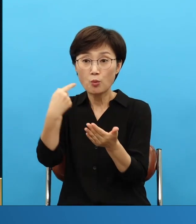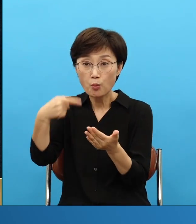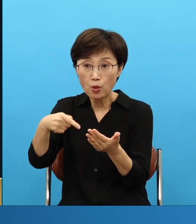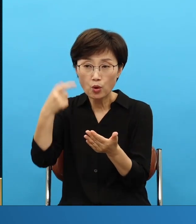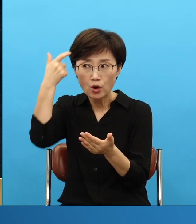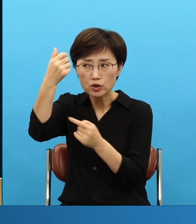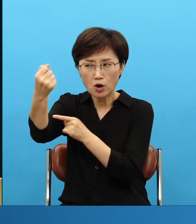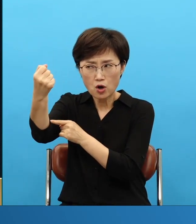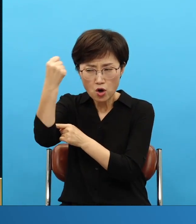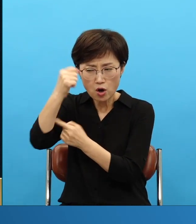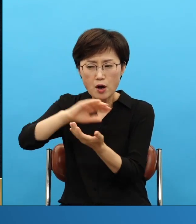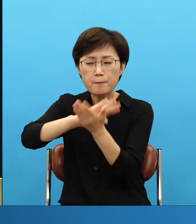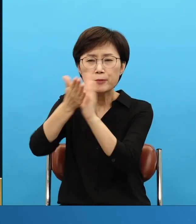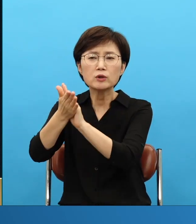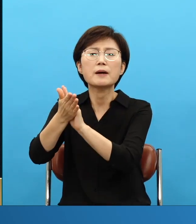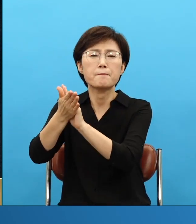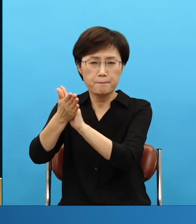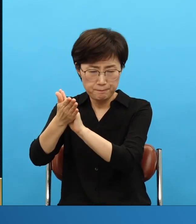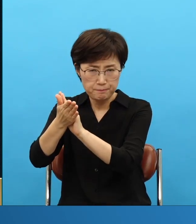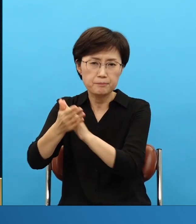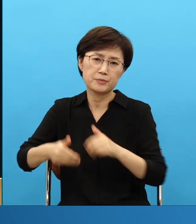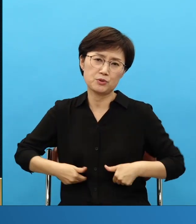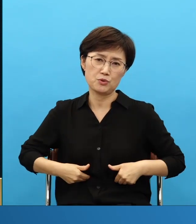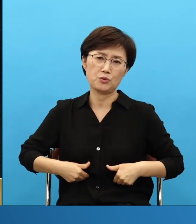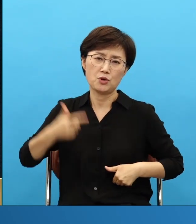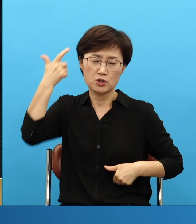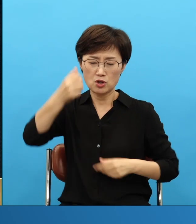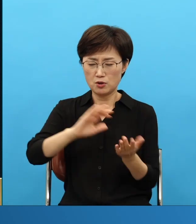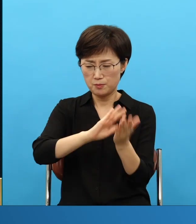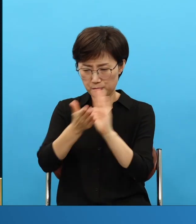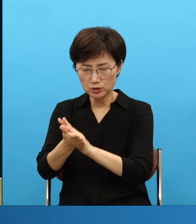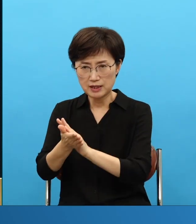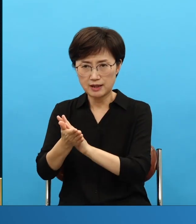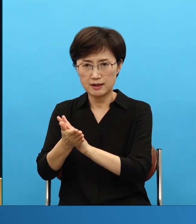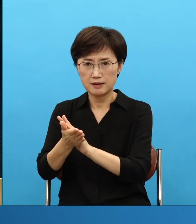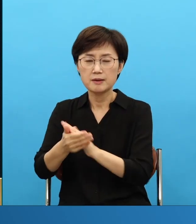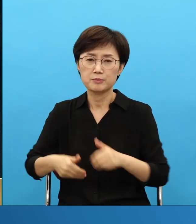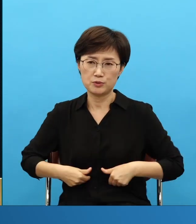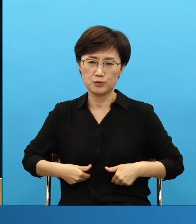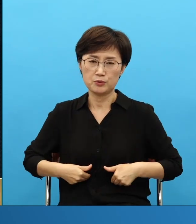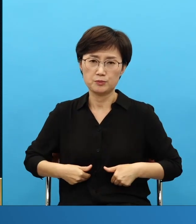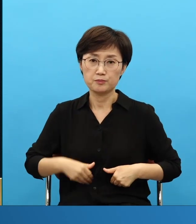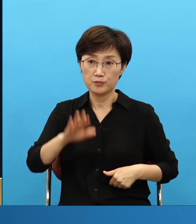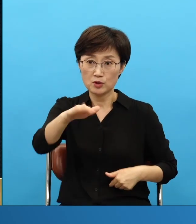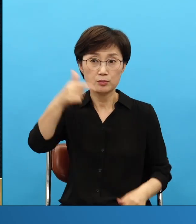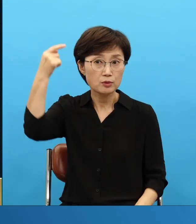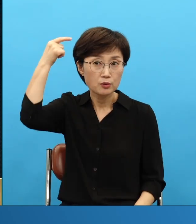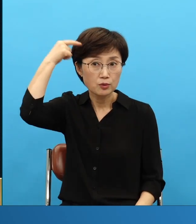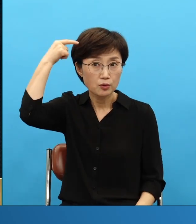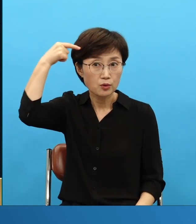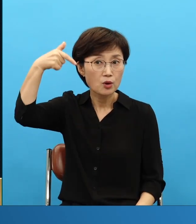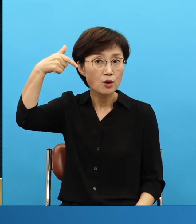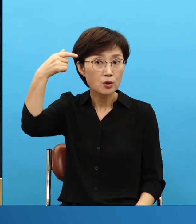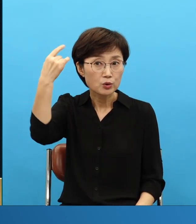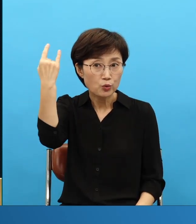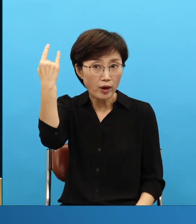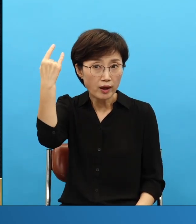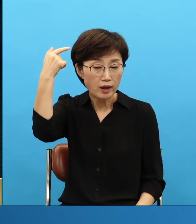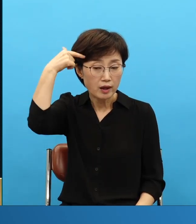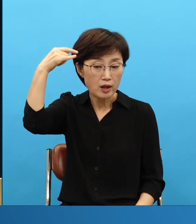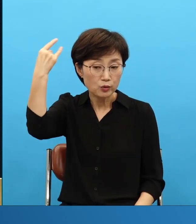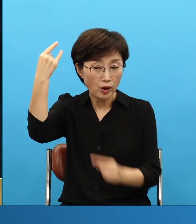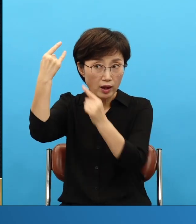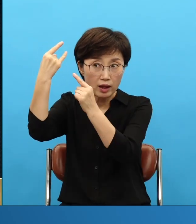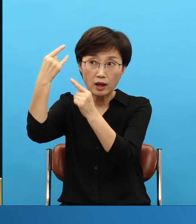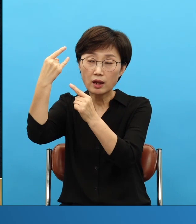at all. That spiritual transformation must first take place, and then other changes will follow suit. 여러분 뇌에 많은 틀린 거 각인돼